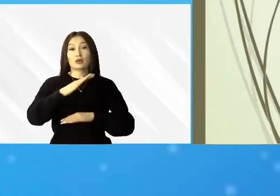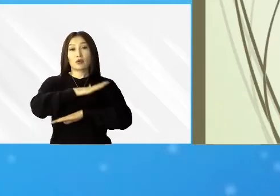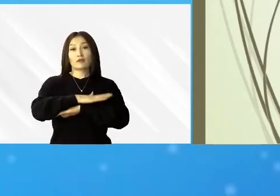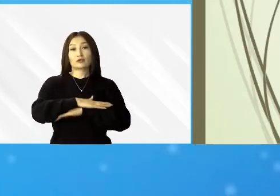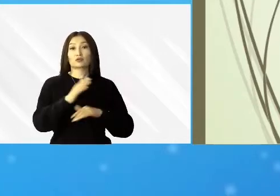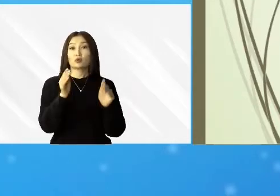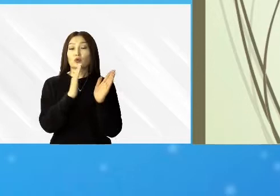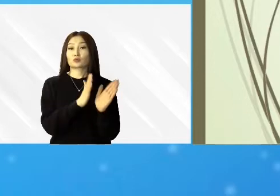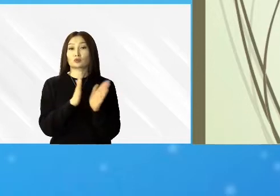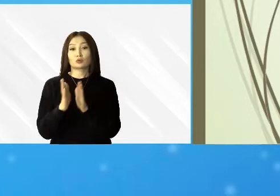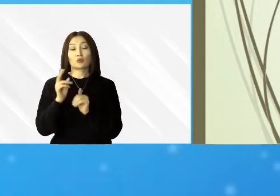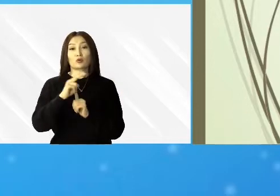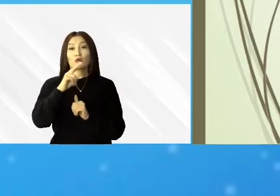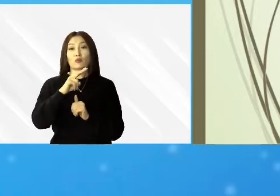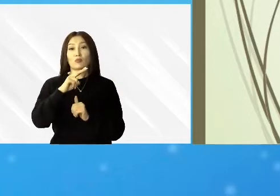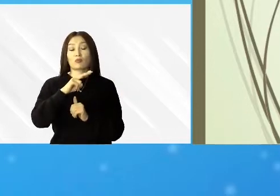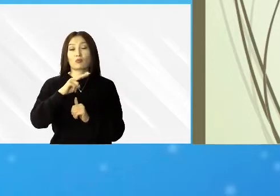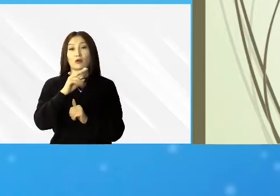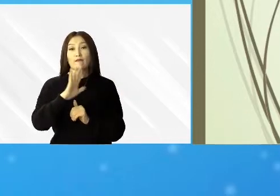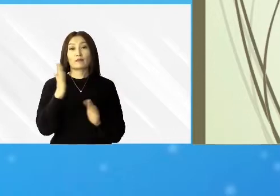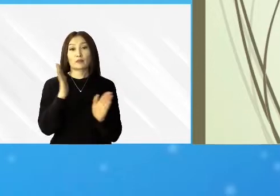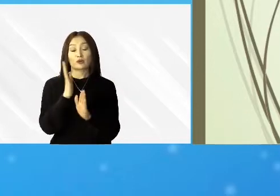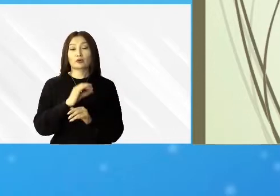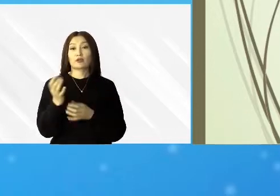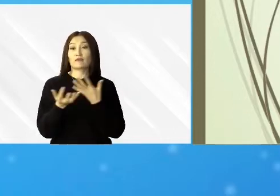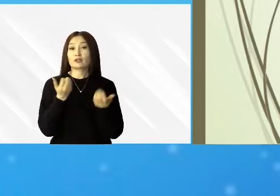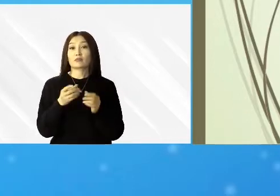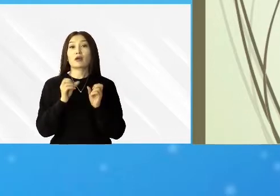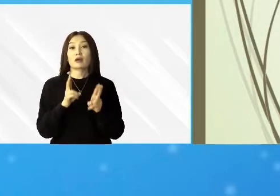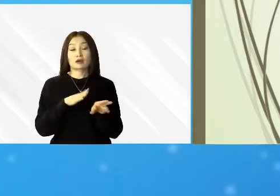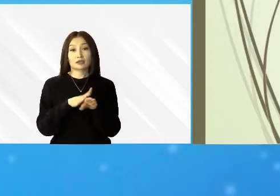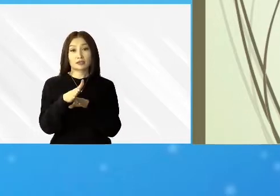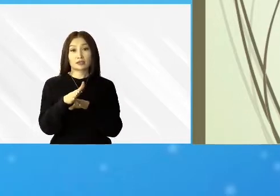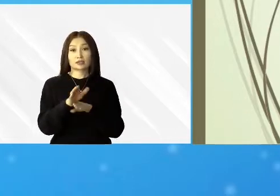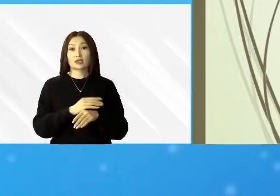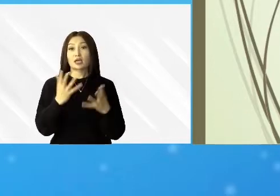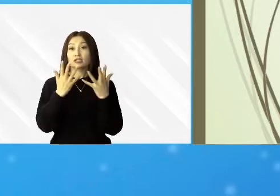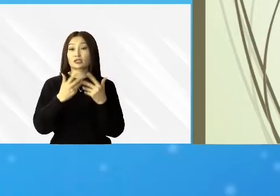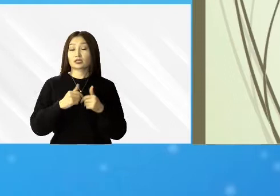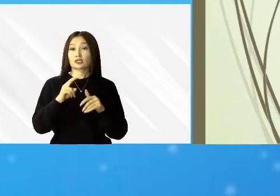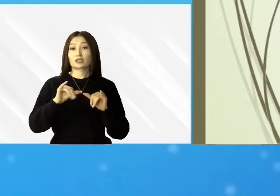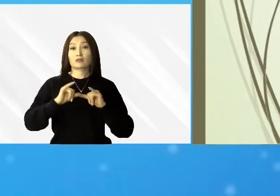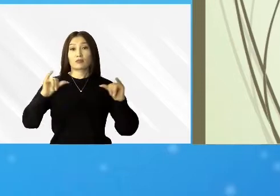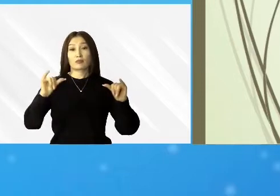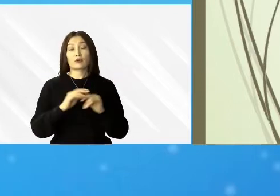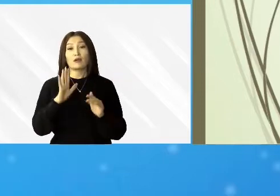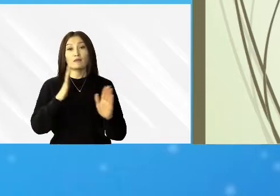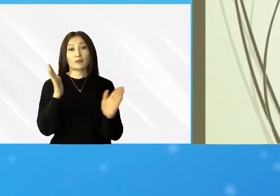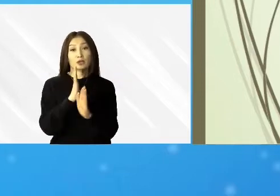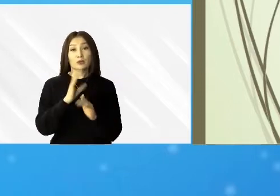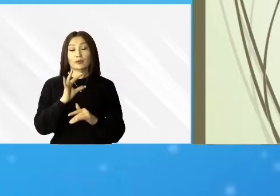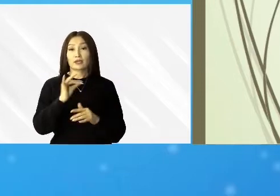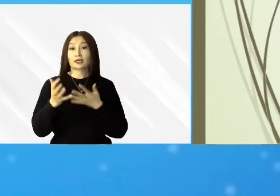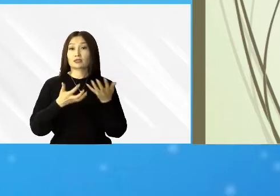поведенческую структуру популяции в природе, выясним, как осуществляется регуляция численности популяции в природе